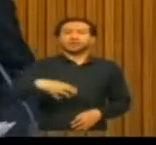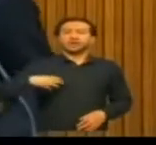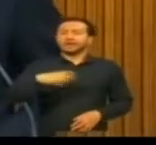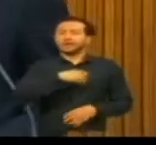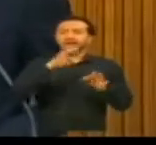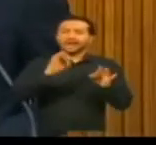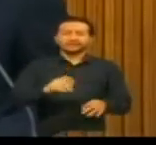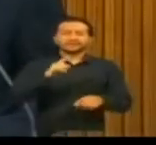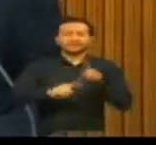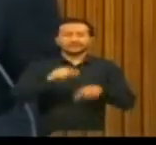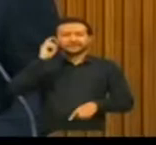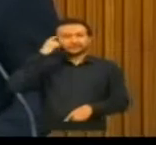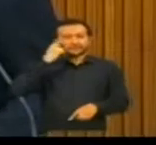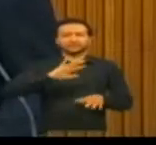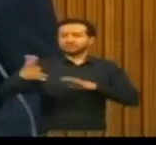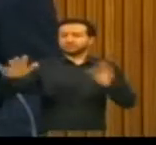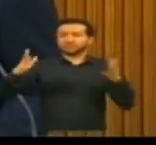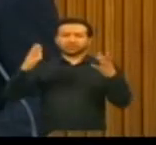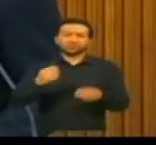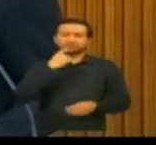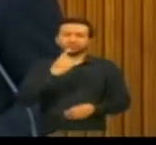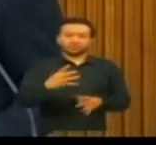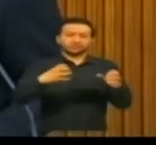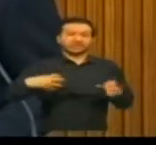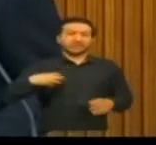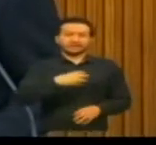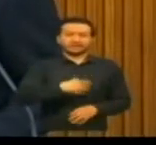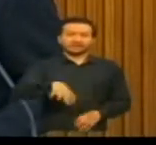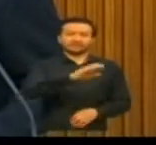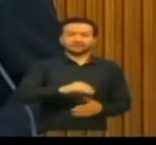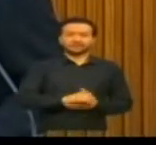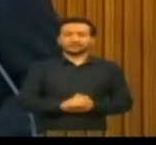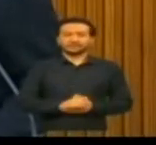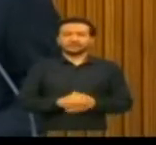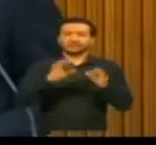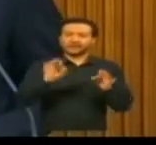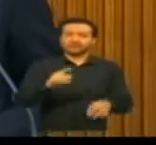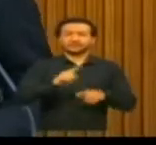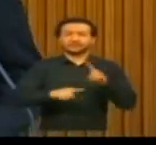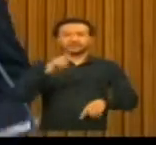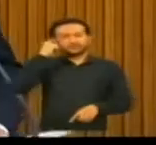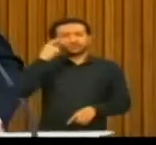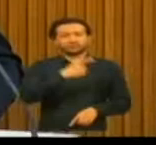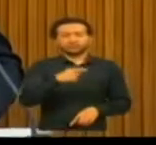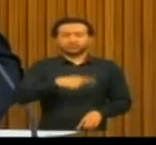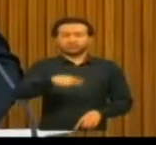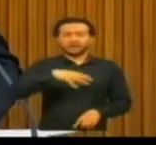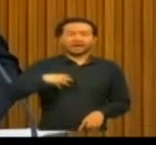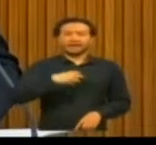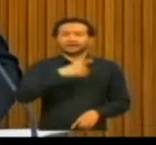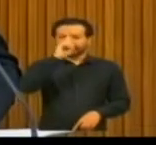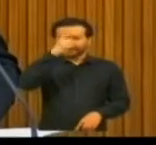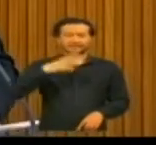her siyasal görüşten anneler olduğunu da ifade edeyim cumartesi annelerinden. Her siyasal görüşten. Bu annelerin tek isteği